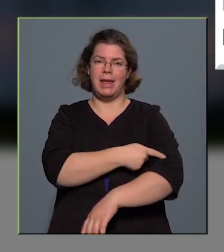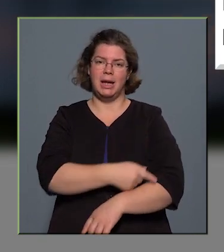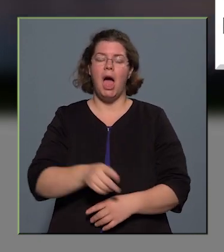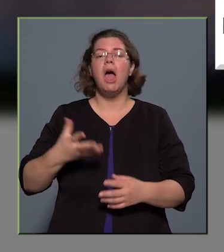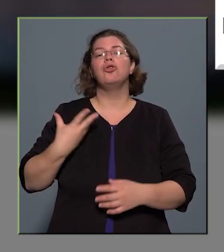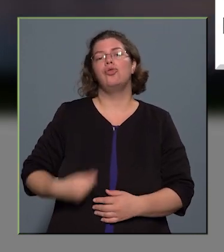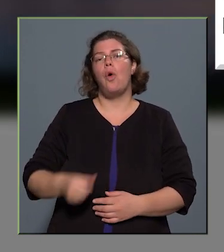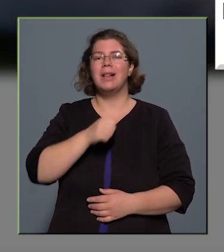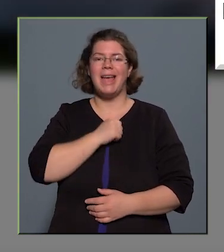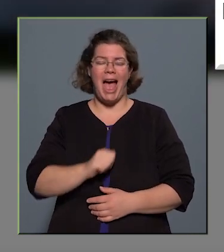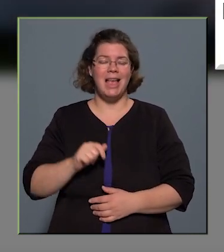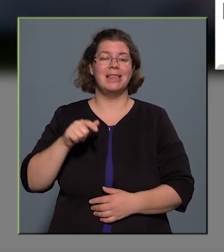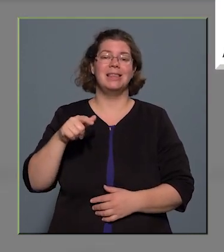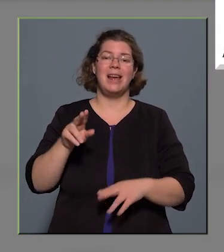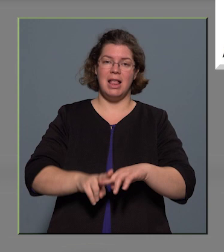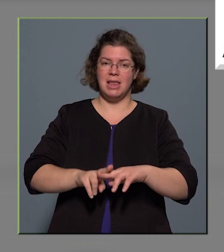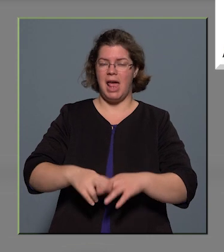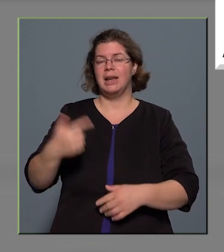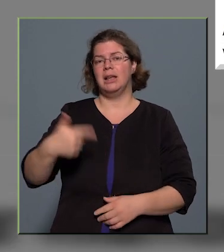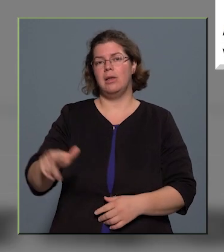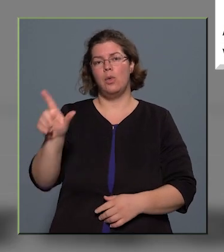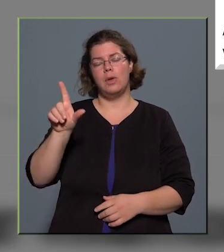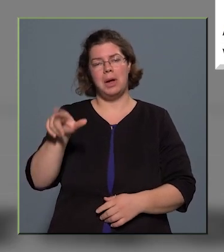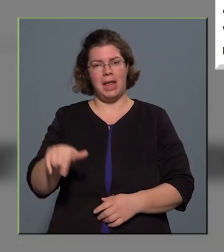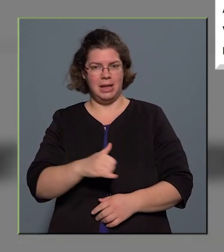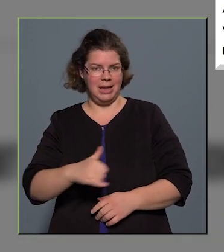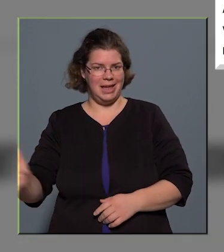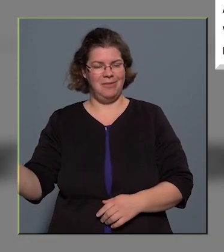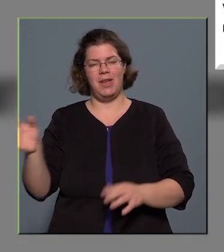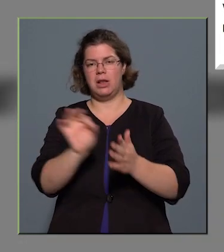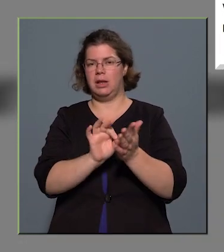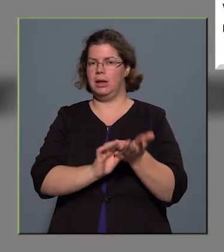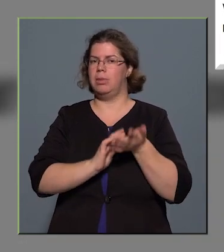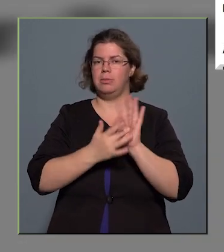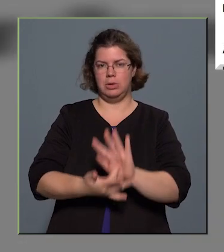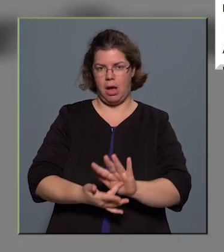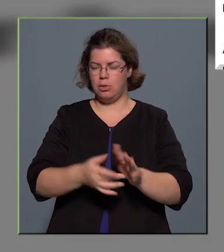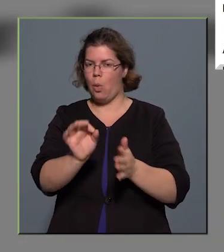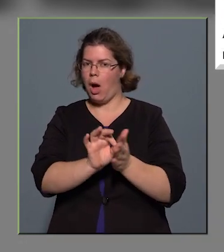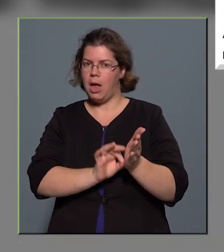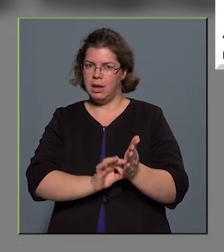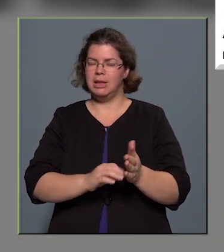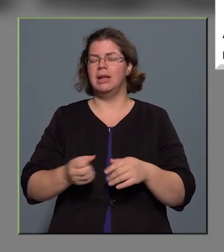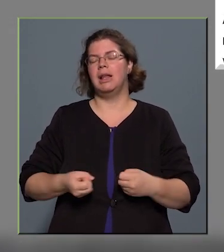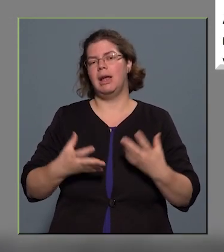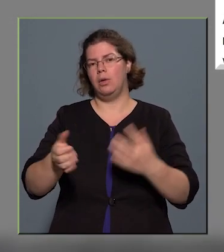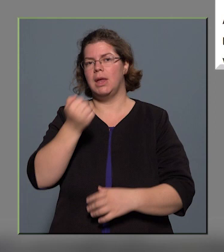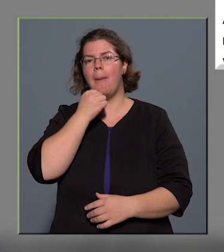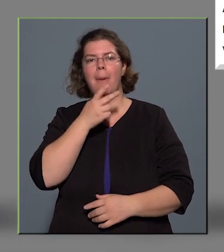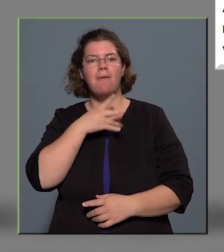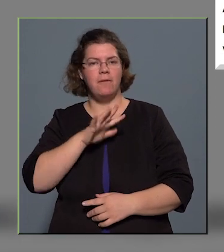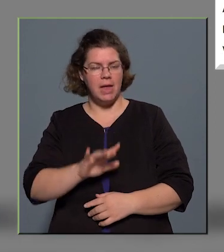földgázrendszer 2022. évi adatait bemutató kiadványok, tette közzé a Mavir. A Magyar Energetikai